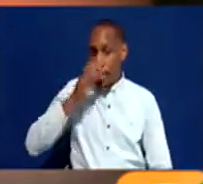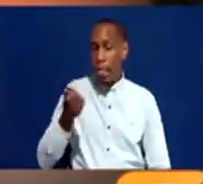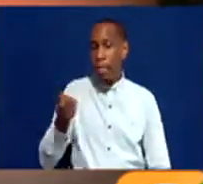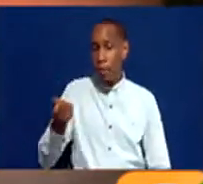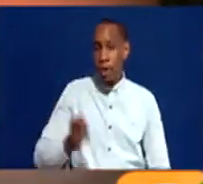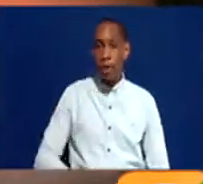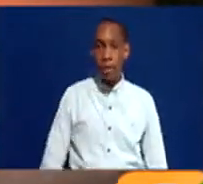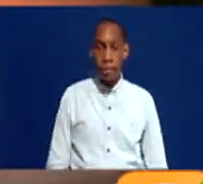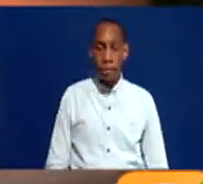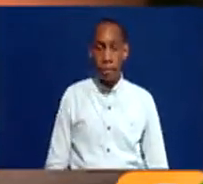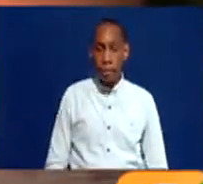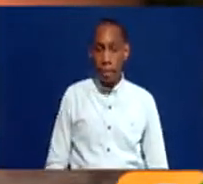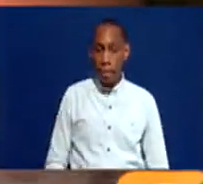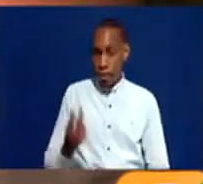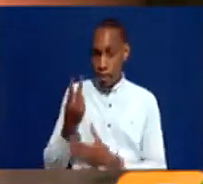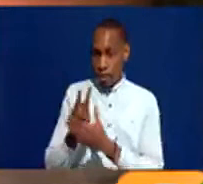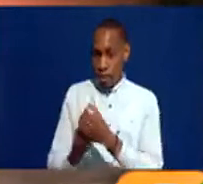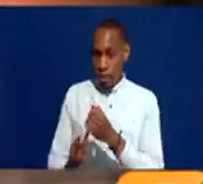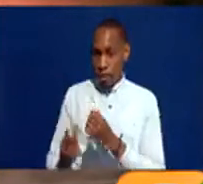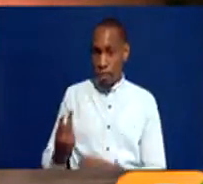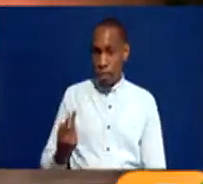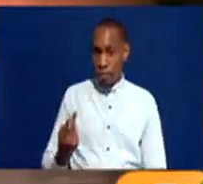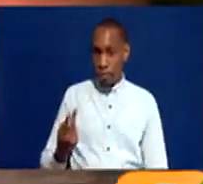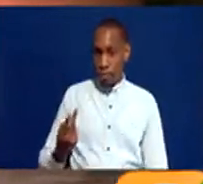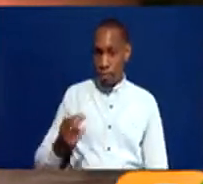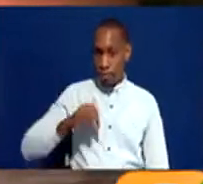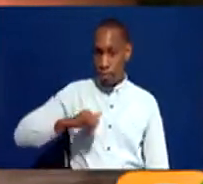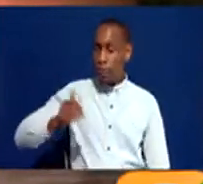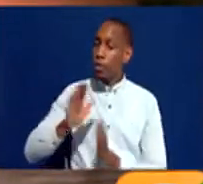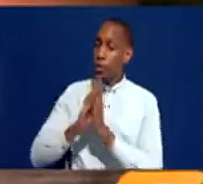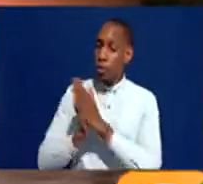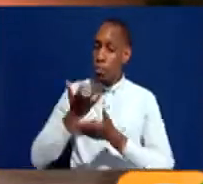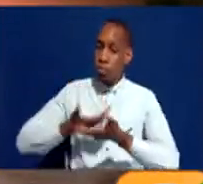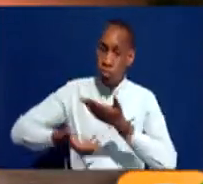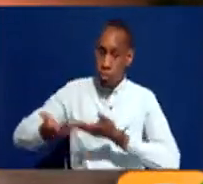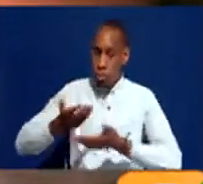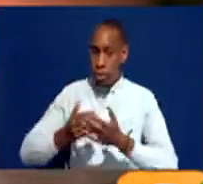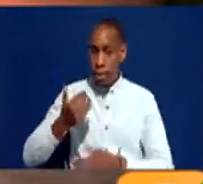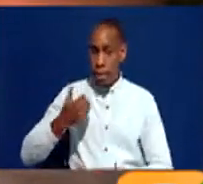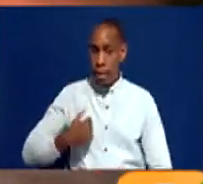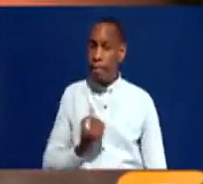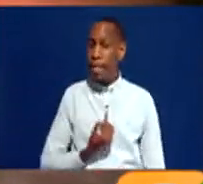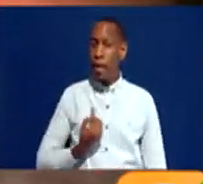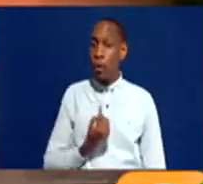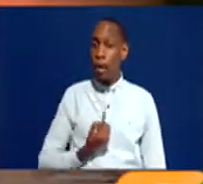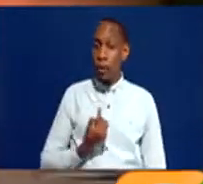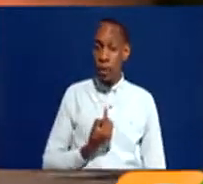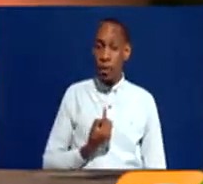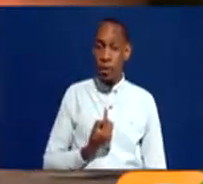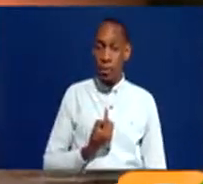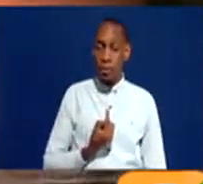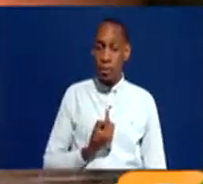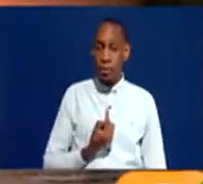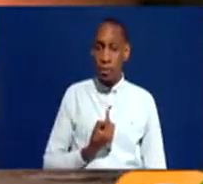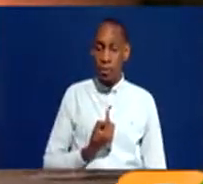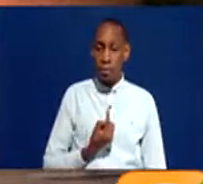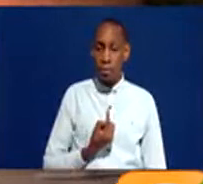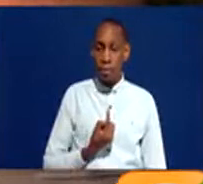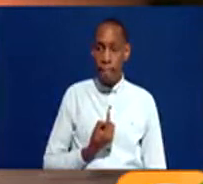kidogo. Tukaanza kupiga story kwa sababu nilikuwa peke yangu.